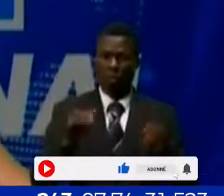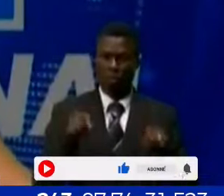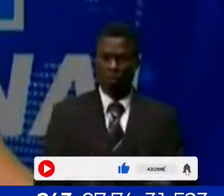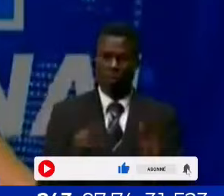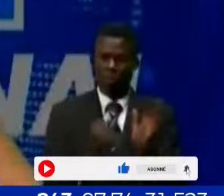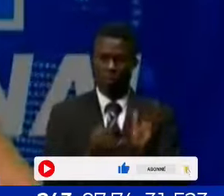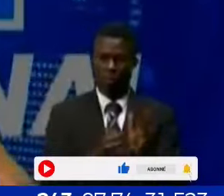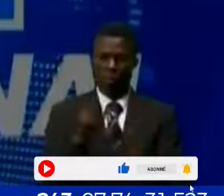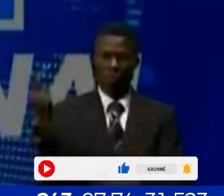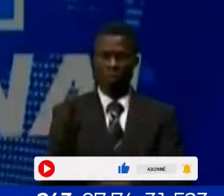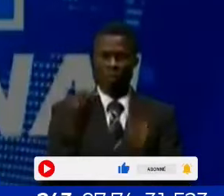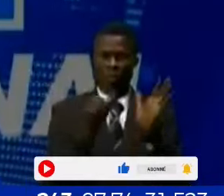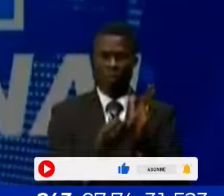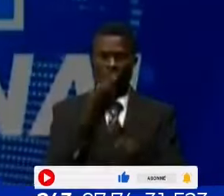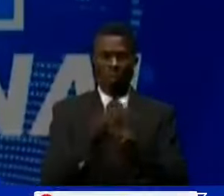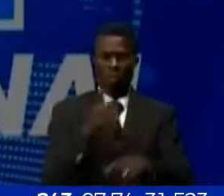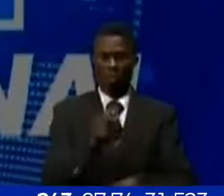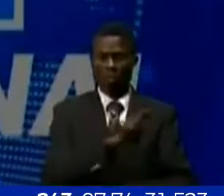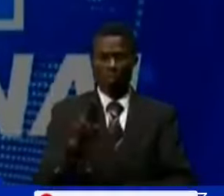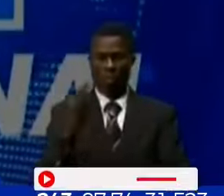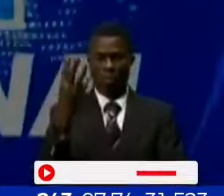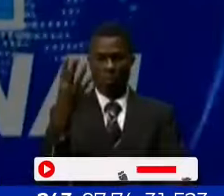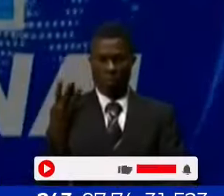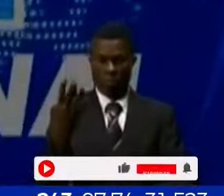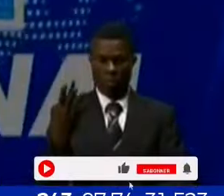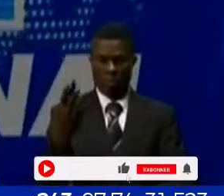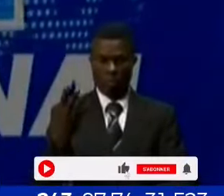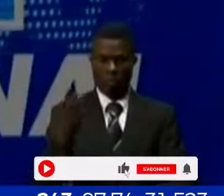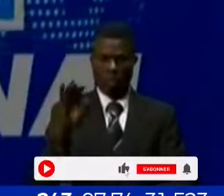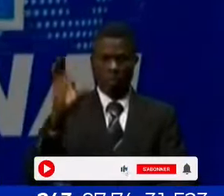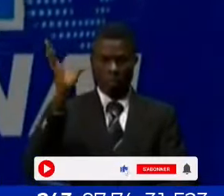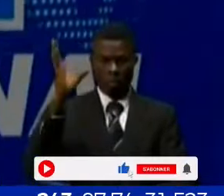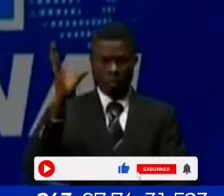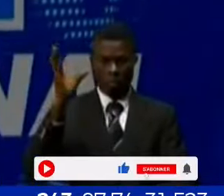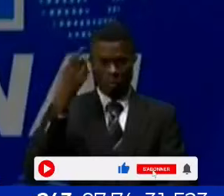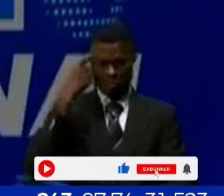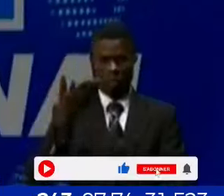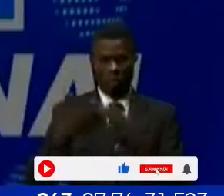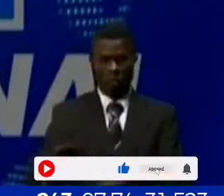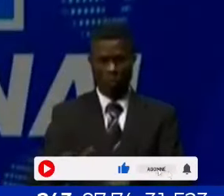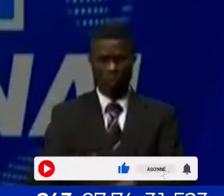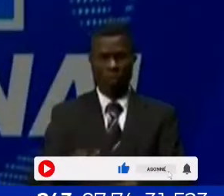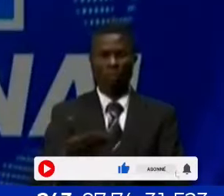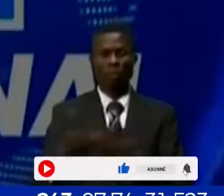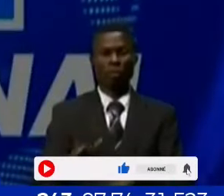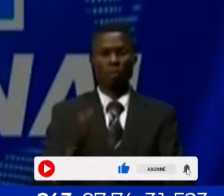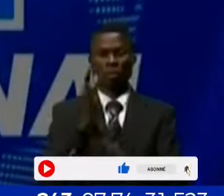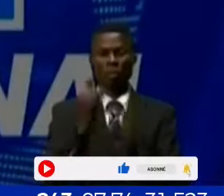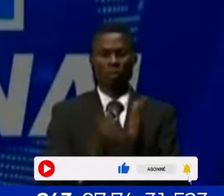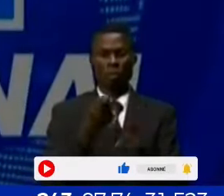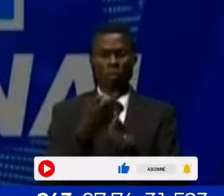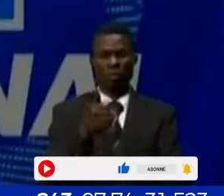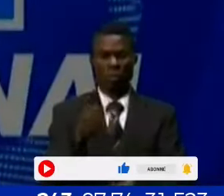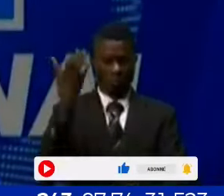samedi 27 janvier 2024 au feu Damien Pierre Bongo-Polo, décédé le 16 janvier